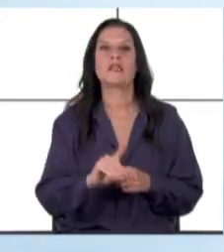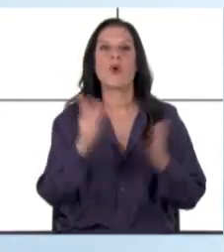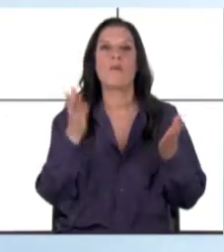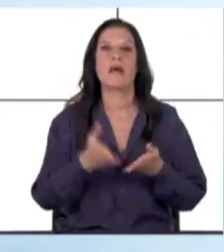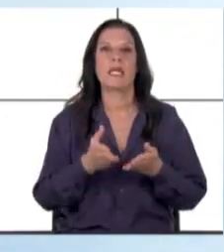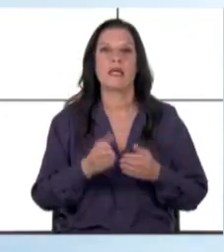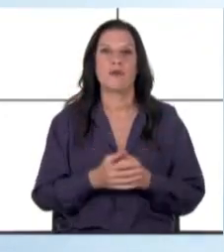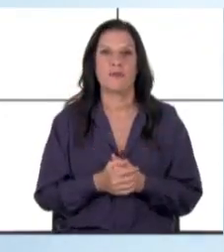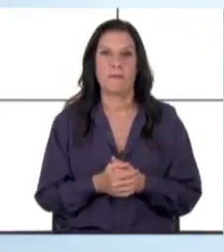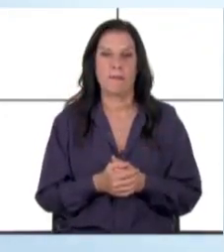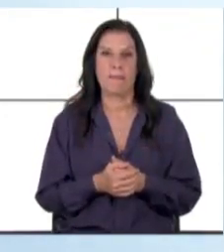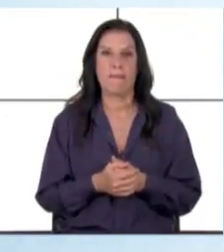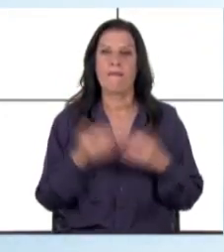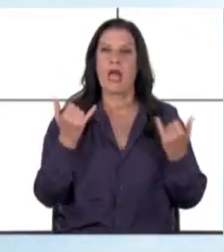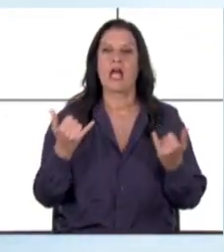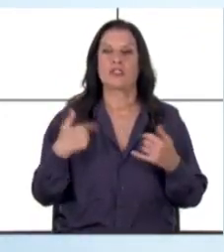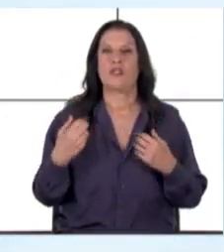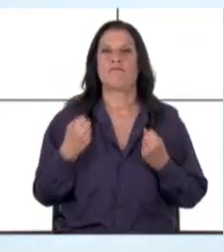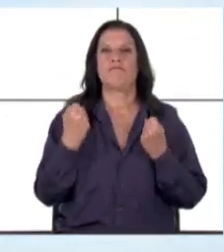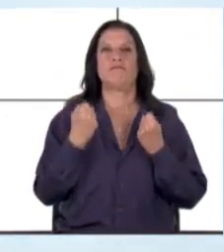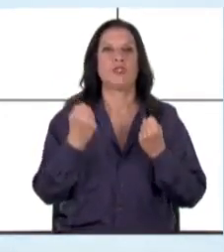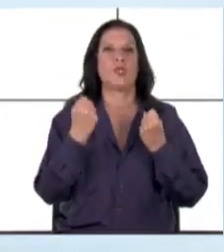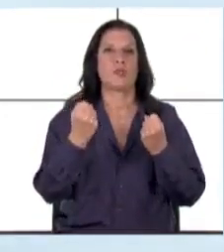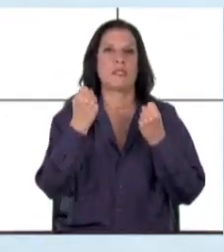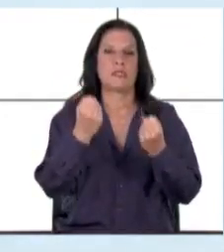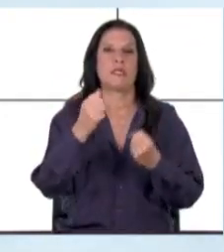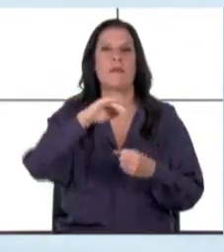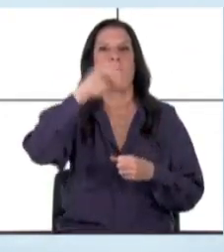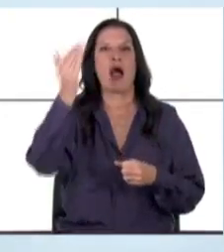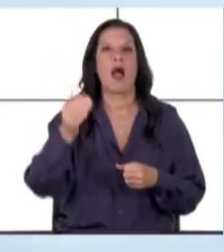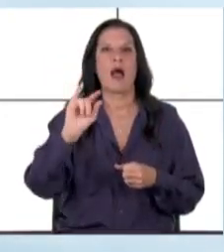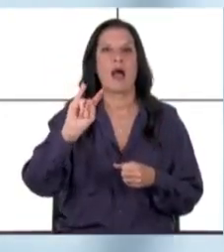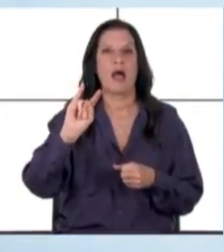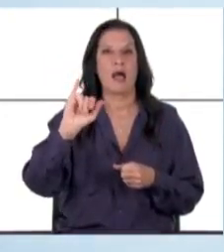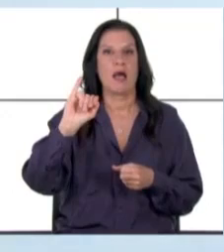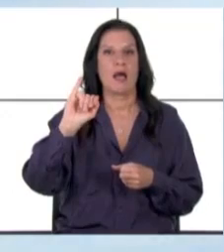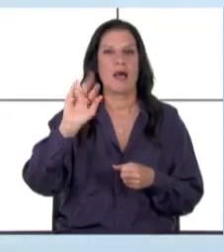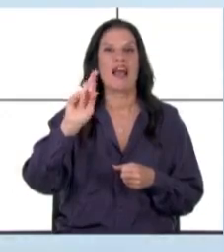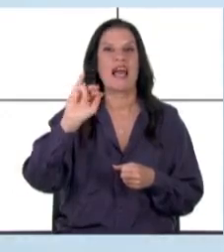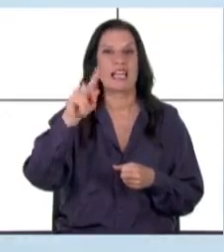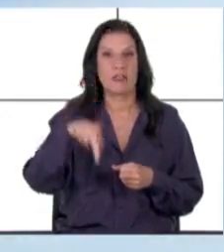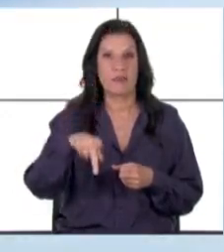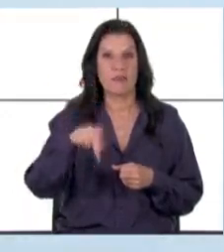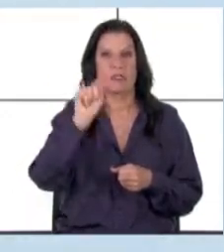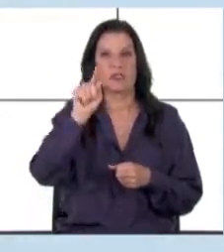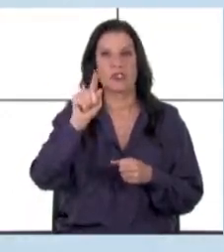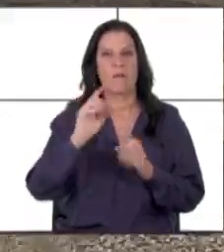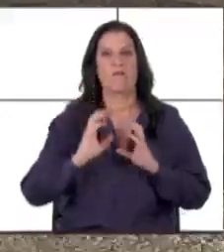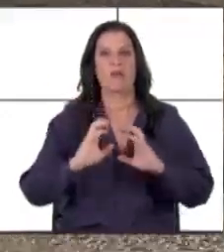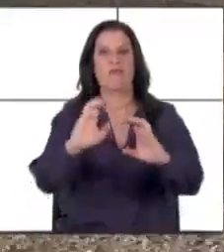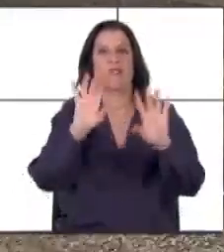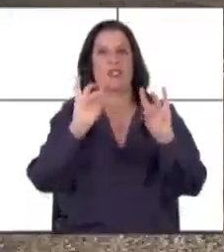אנחנו נוסעים עכשיו עד להר חריף, שם נעלה על כביש הגבול, כביש 10.